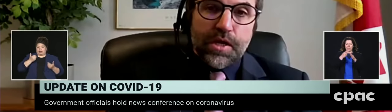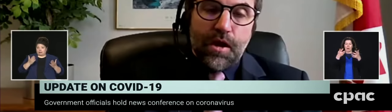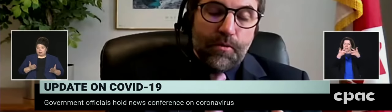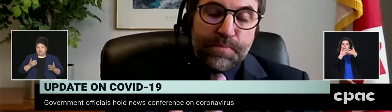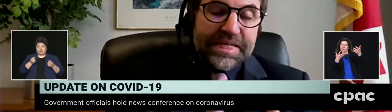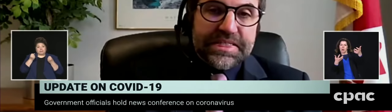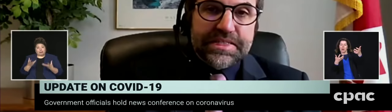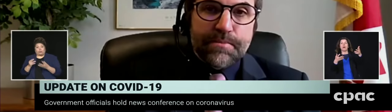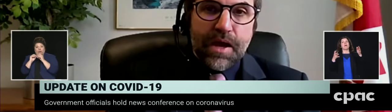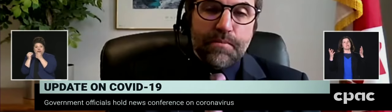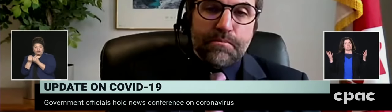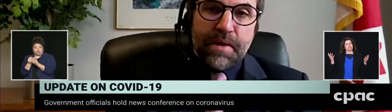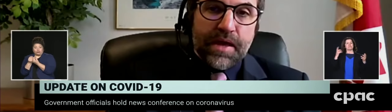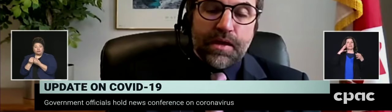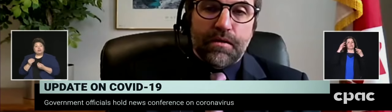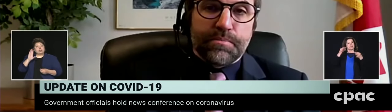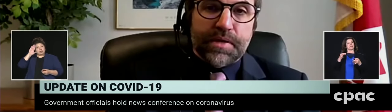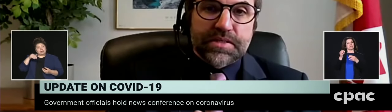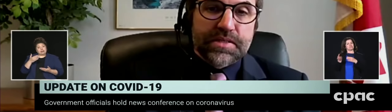Donc, précisément,